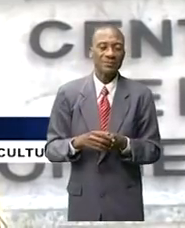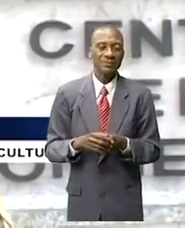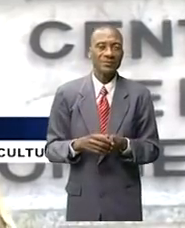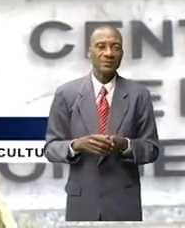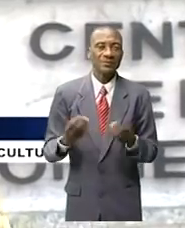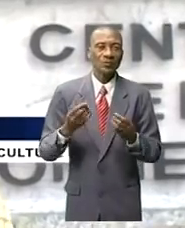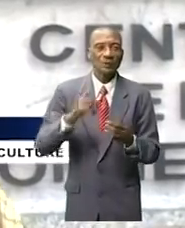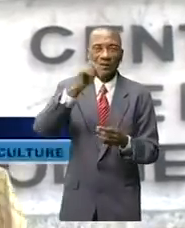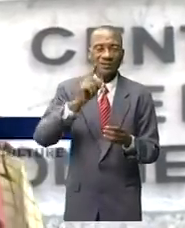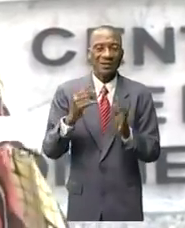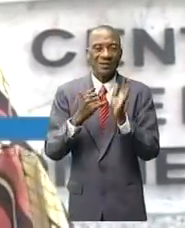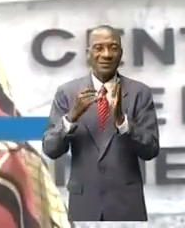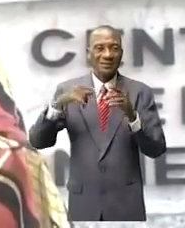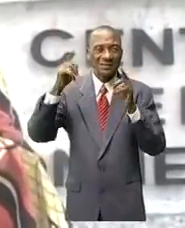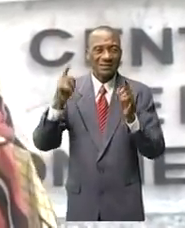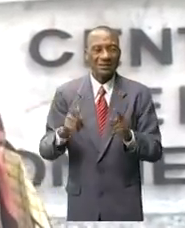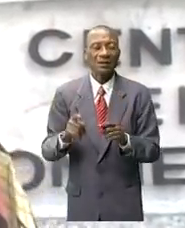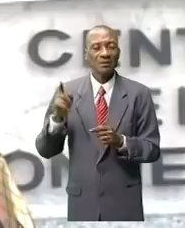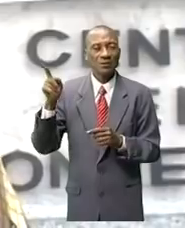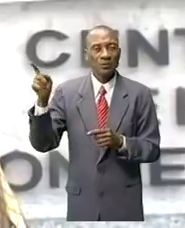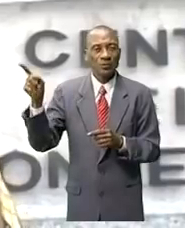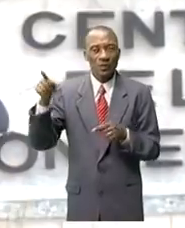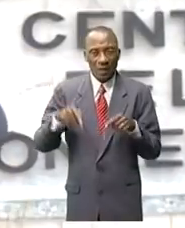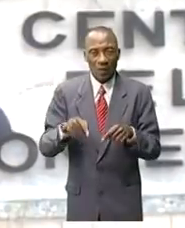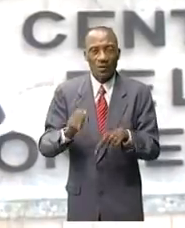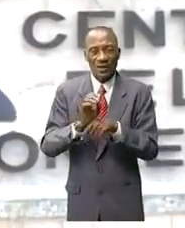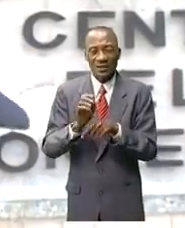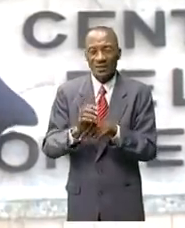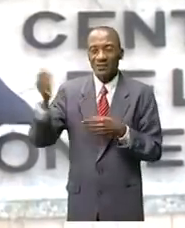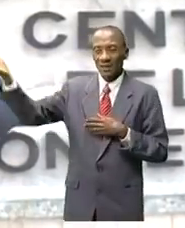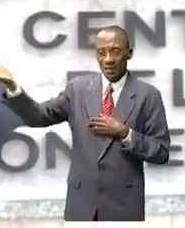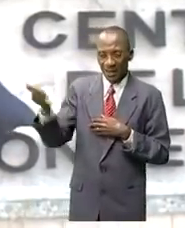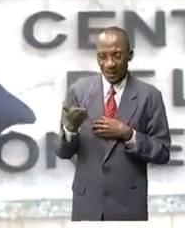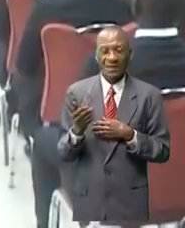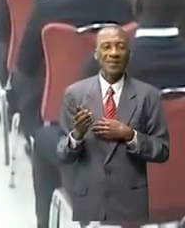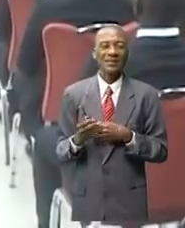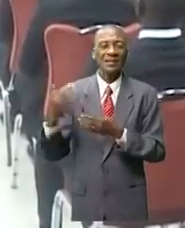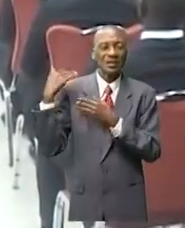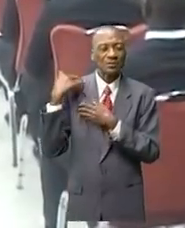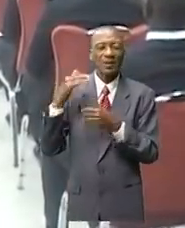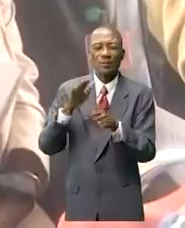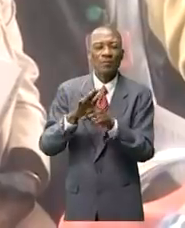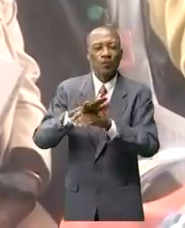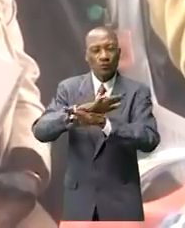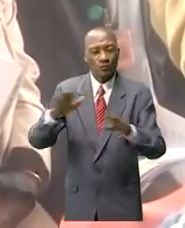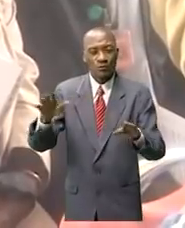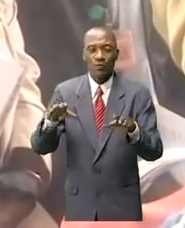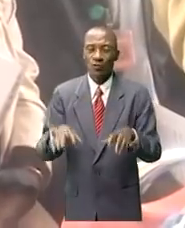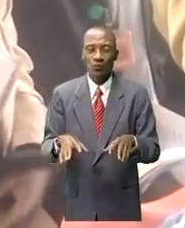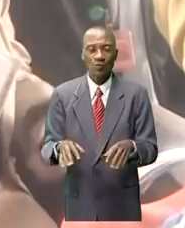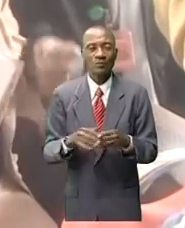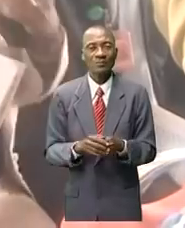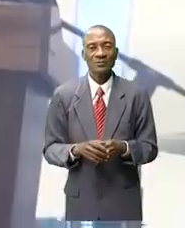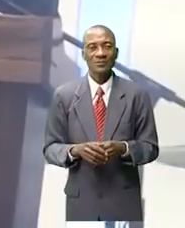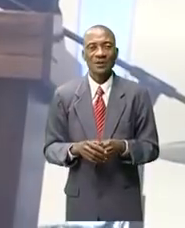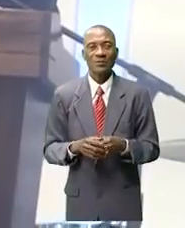plus accueilli des responsables de leur église, de la maison mère ici au Congo. Autorités, croyants et autres invités